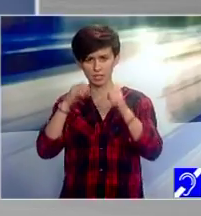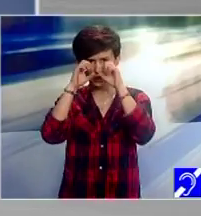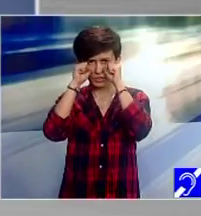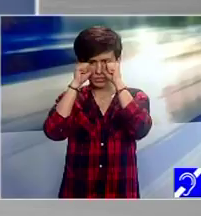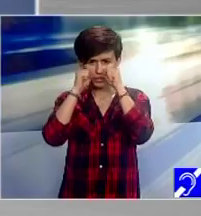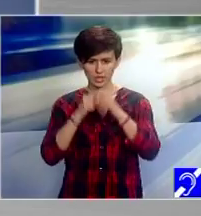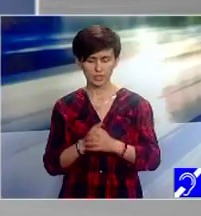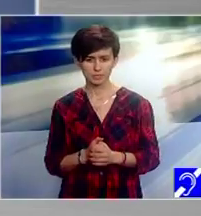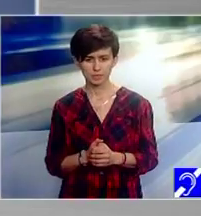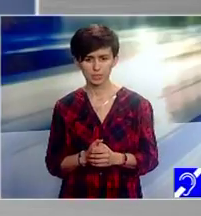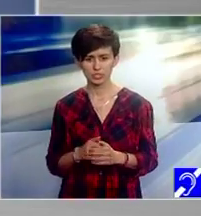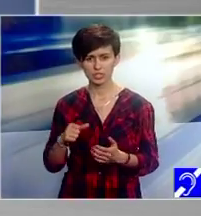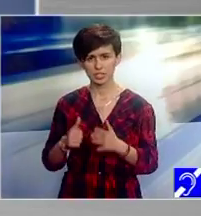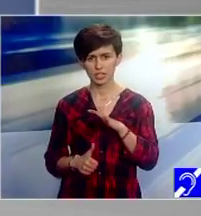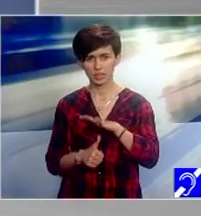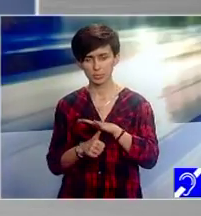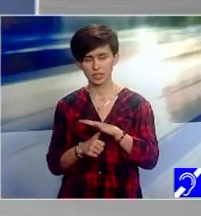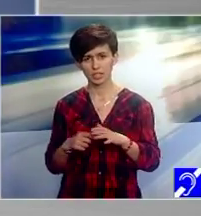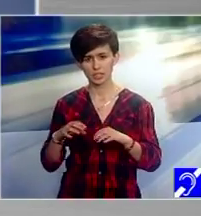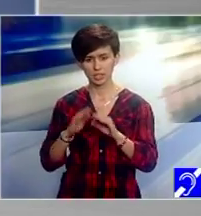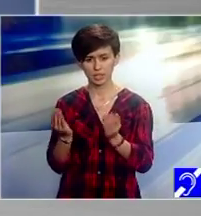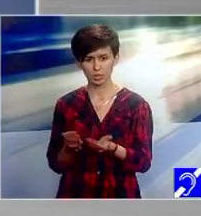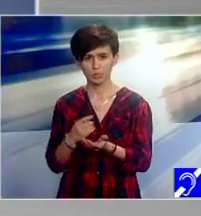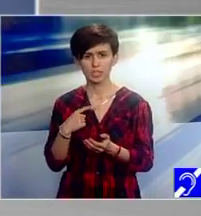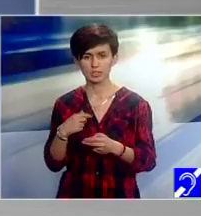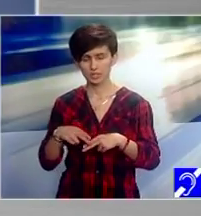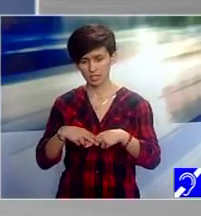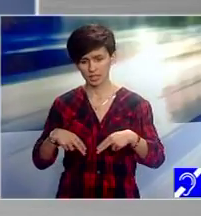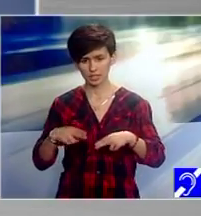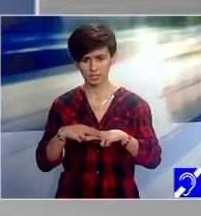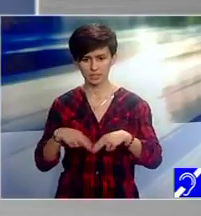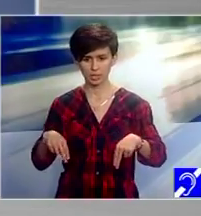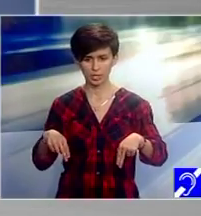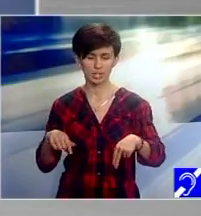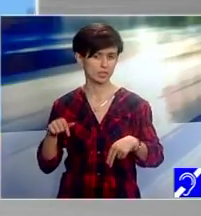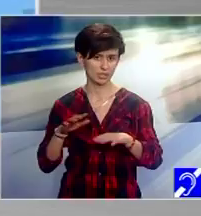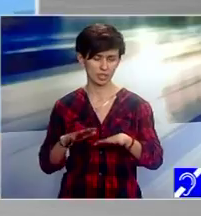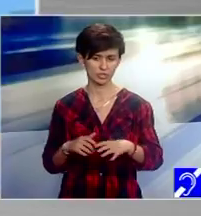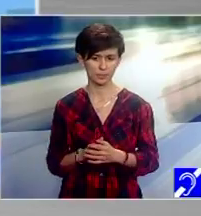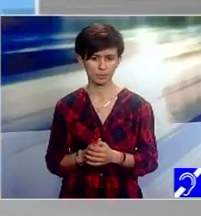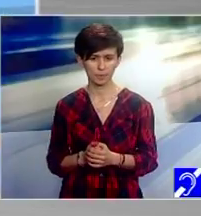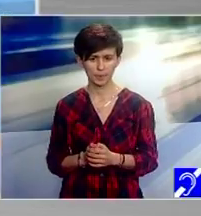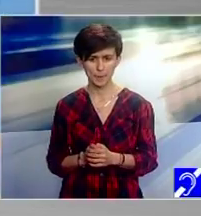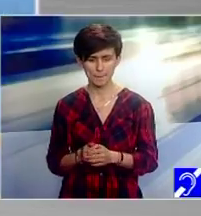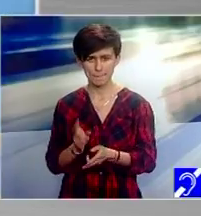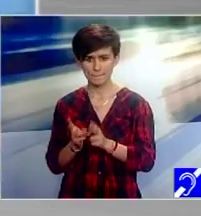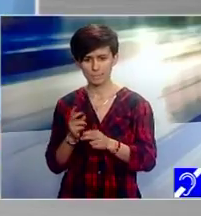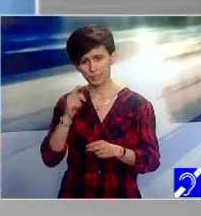lumii există astfel de restaurante. Iată o idee de business. Cum plătim? Cum